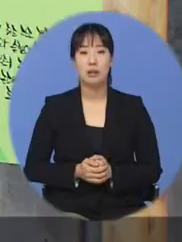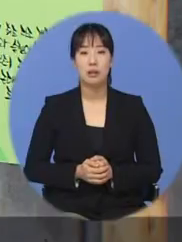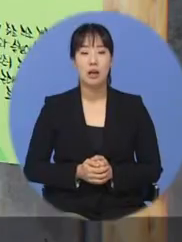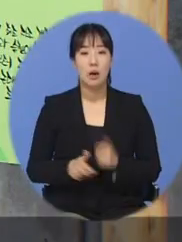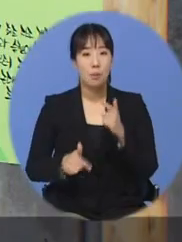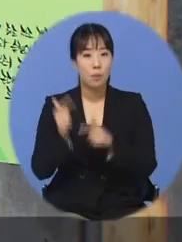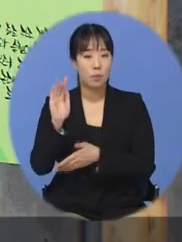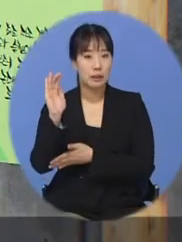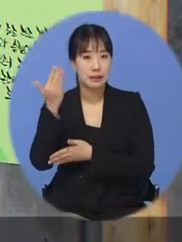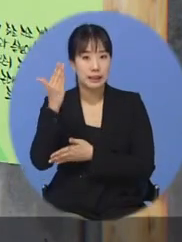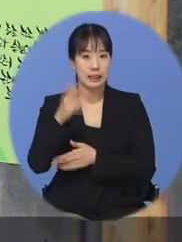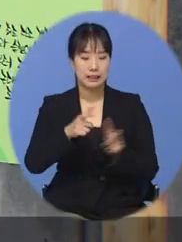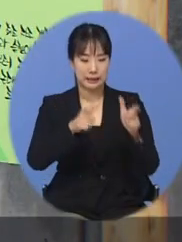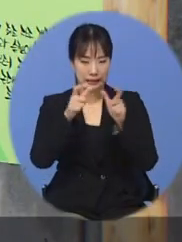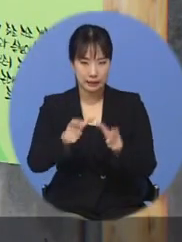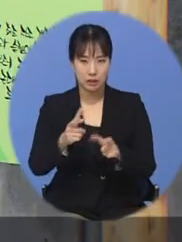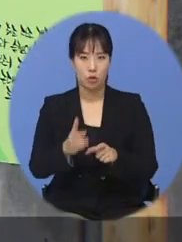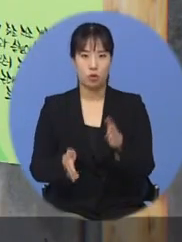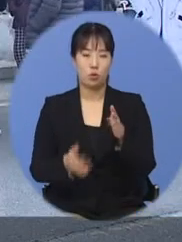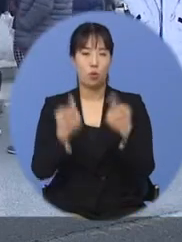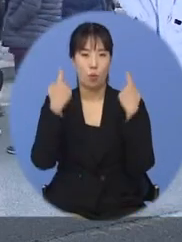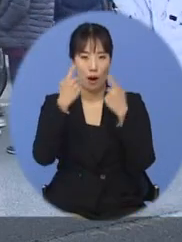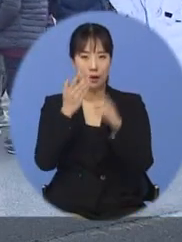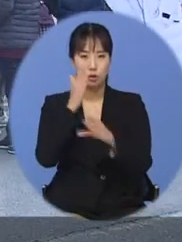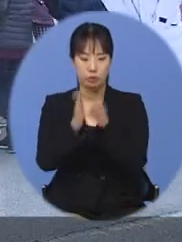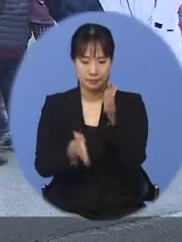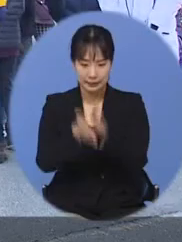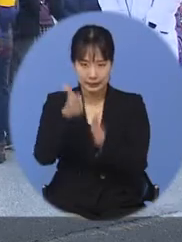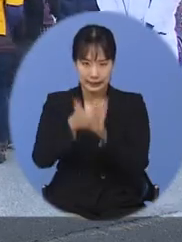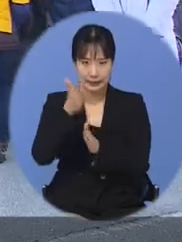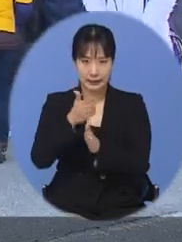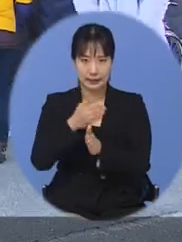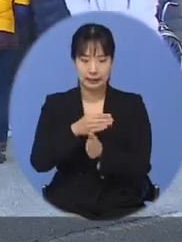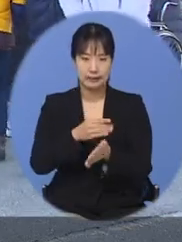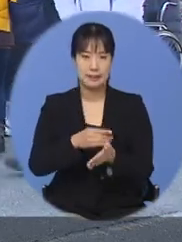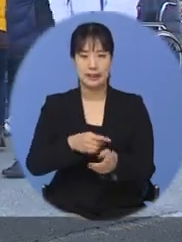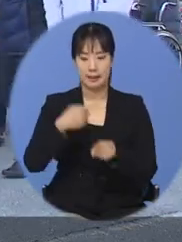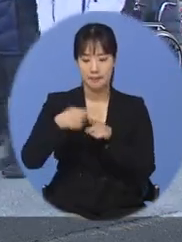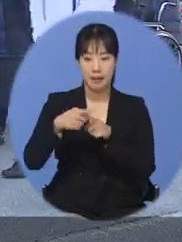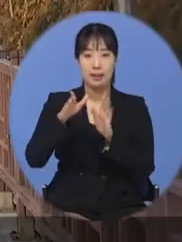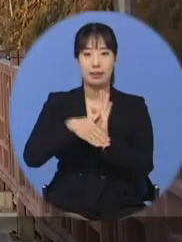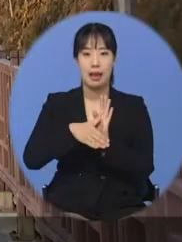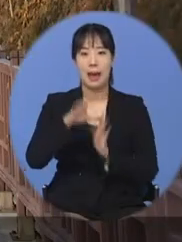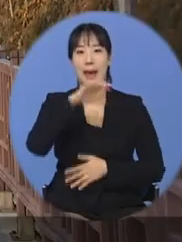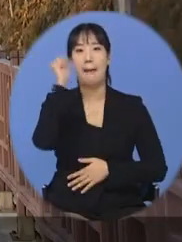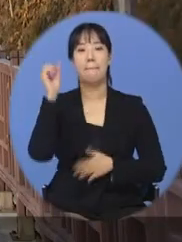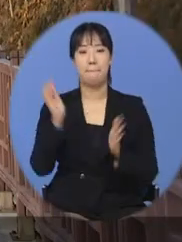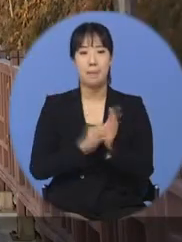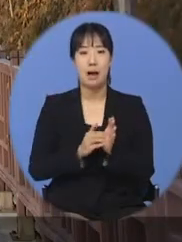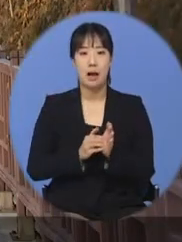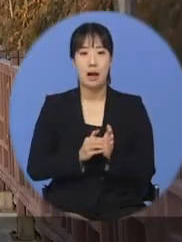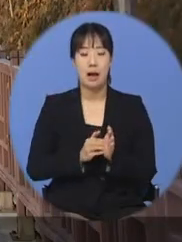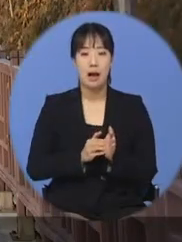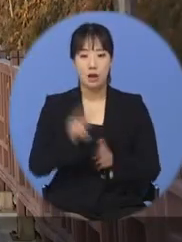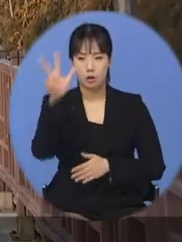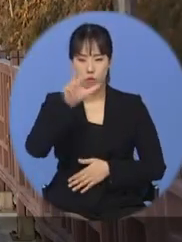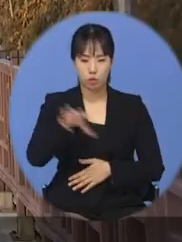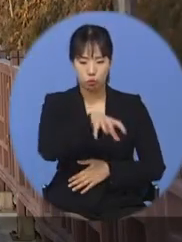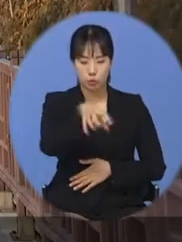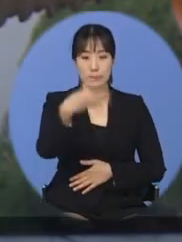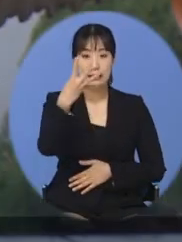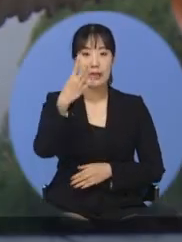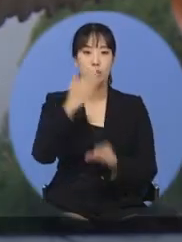인정받은 목포시가 지역 관광 거점 도시 육성 사업에 최종 선정됐습니다. 정부 기초단체 네 곳 중